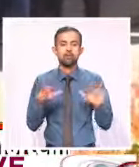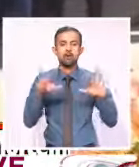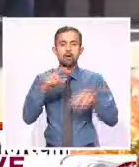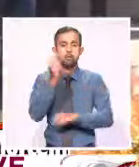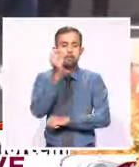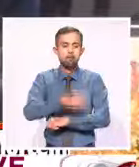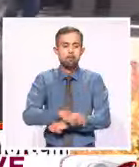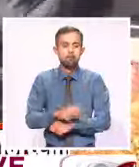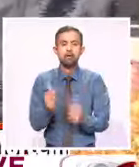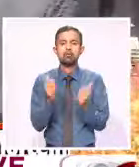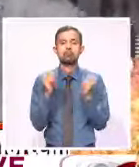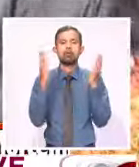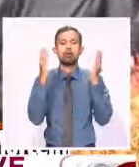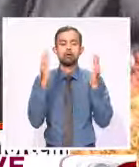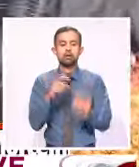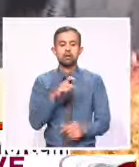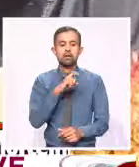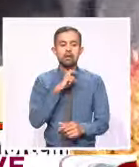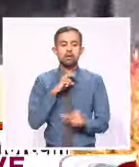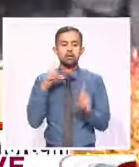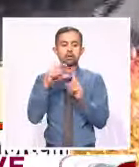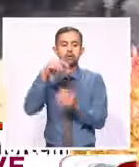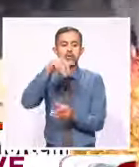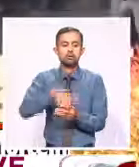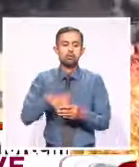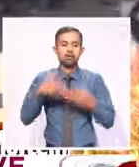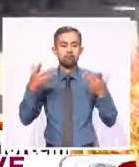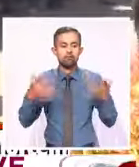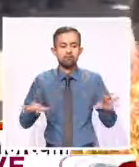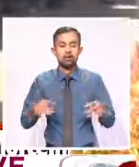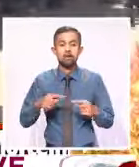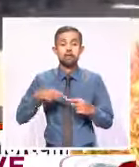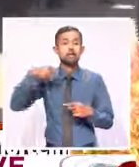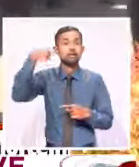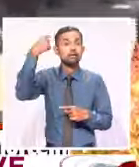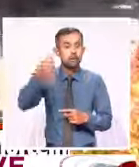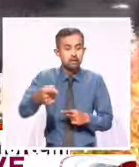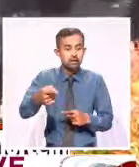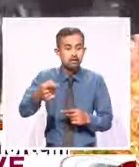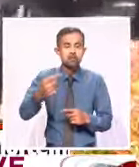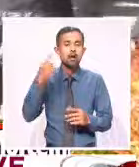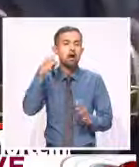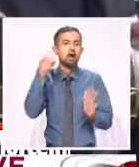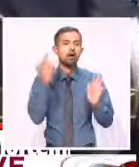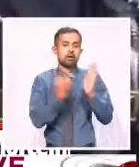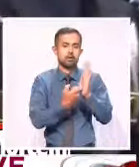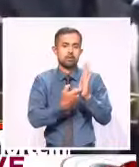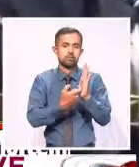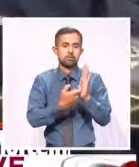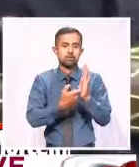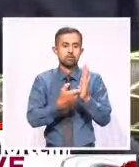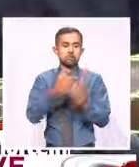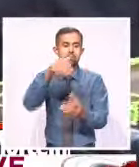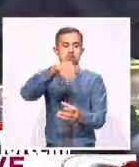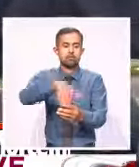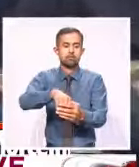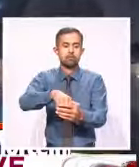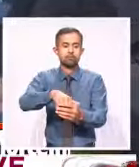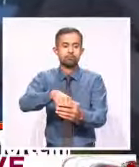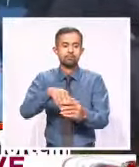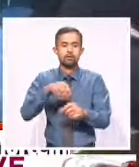අදියර ඉතාමත්ම සාර්ථකව කෑගල්ල දිස්ත්‍රික්කයේදී ක්‍රියාත්මක වුණා. මීළඟ අදියර සඳහා අපි රත්නපුර දිස්ත්‍රික්කය තෝරාගෙන තිබෙනවා. ඒ